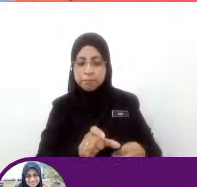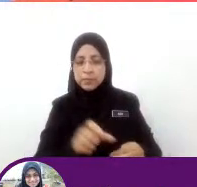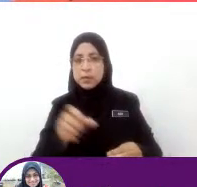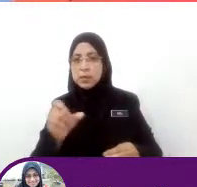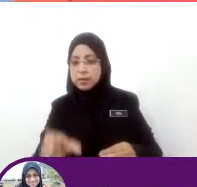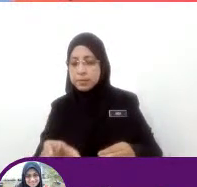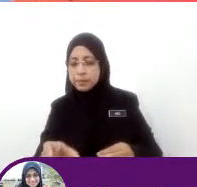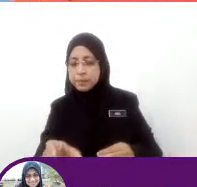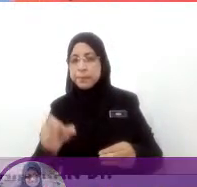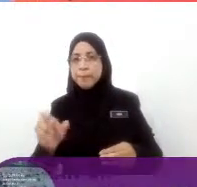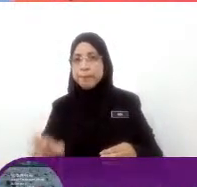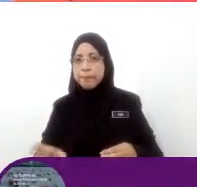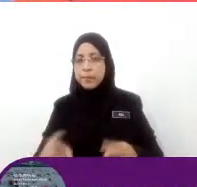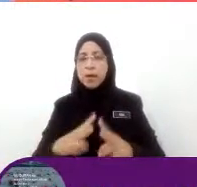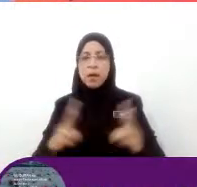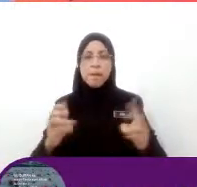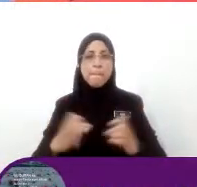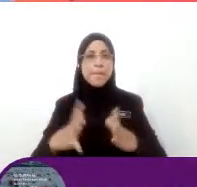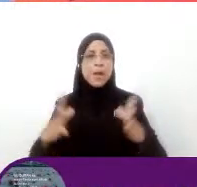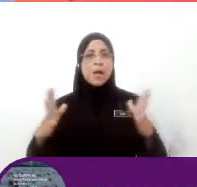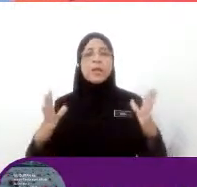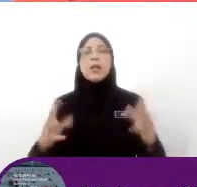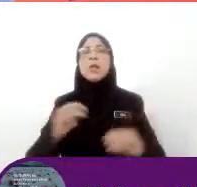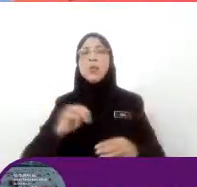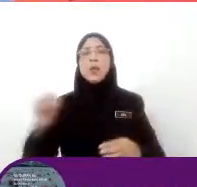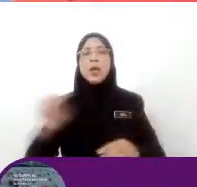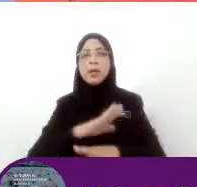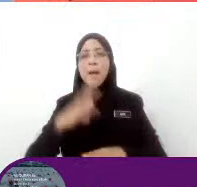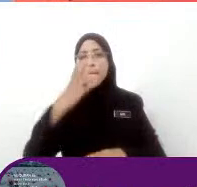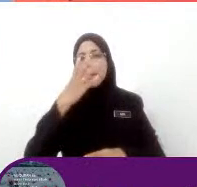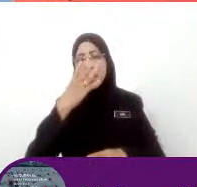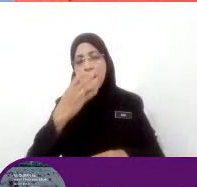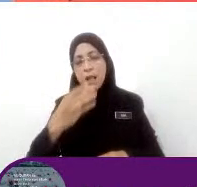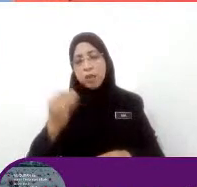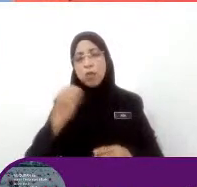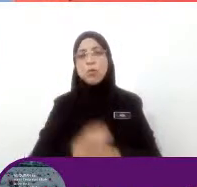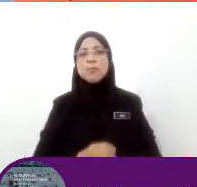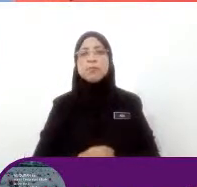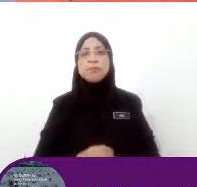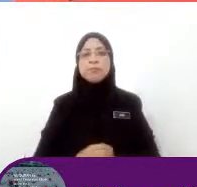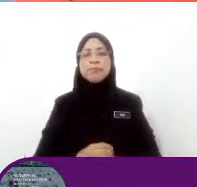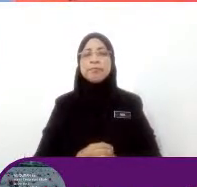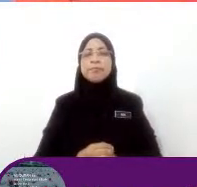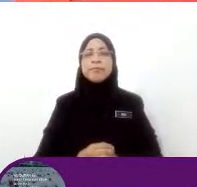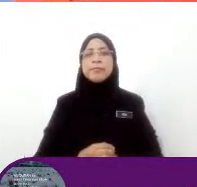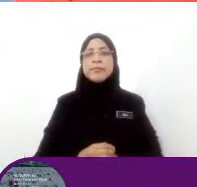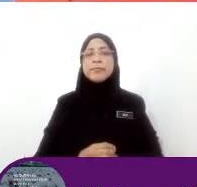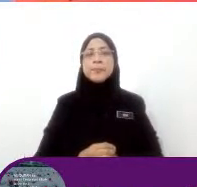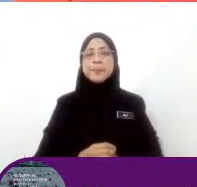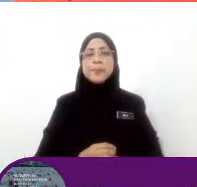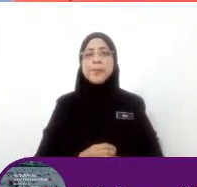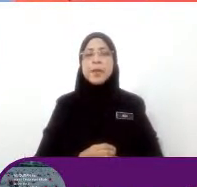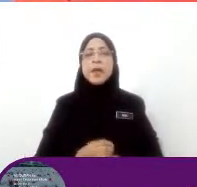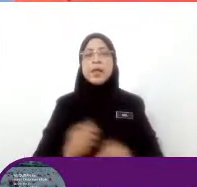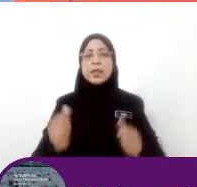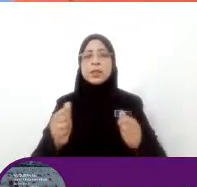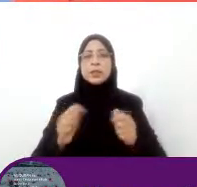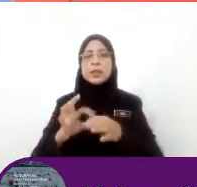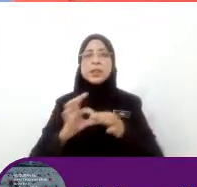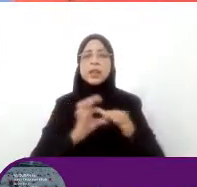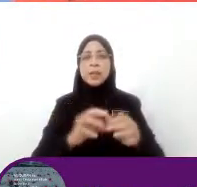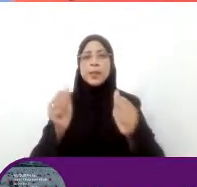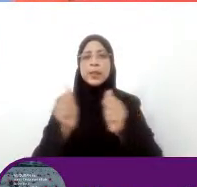Sangat banyak. Macam Cikgu Azwani ni pun dia ada hasilkan video kerjasama dengan cikgu muzik kami, Cikgu Ahmad Afzan